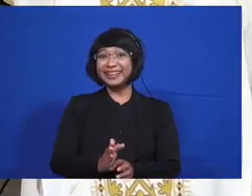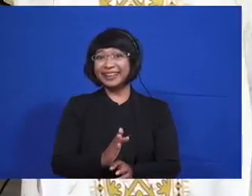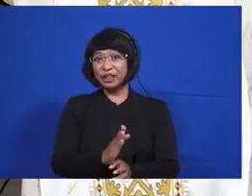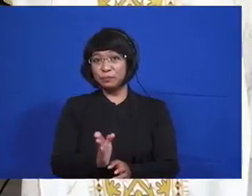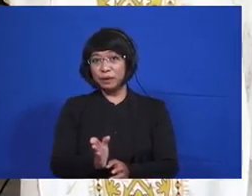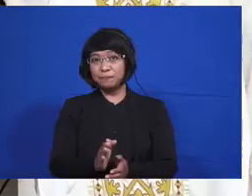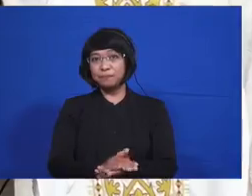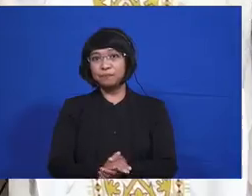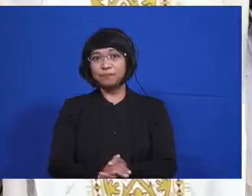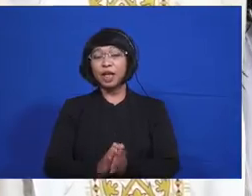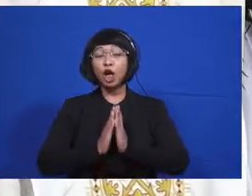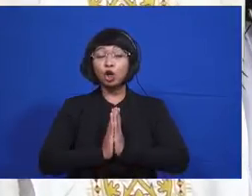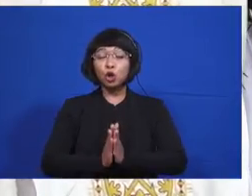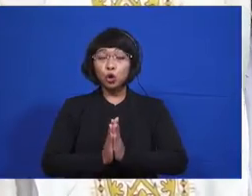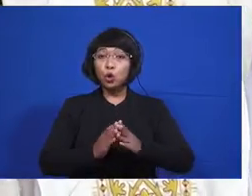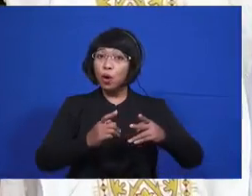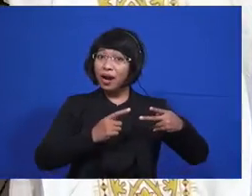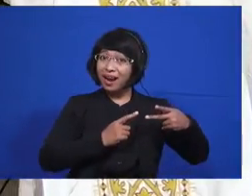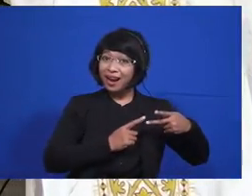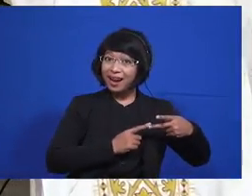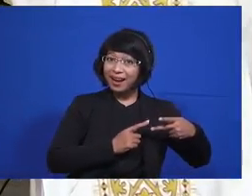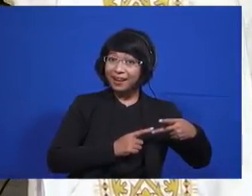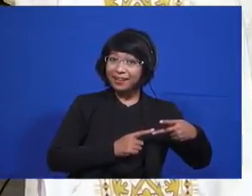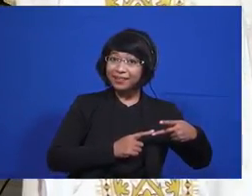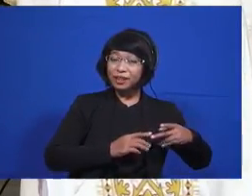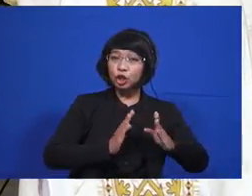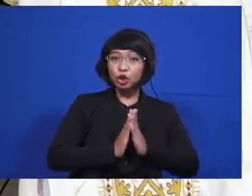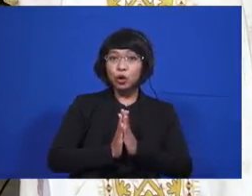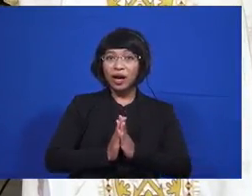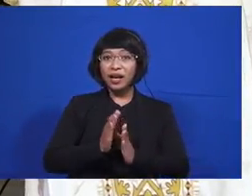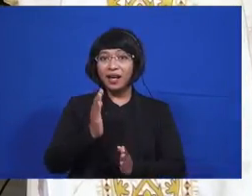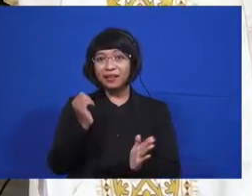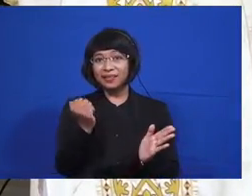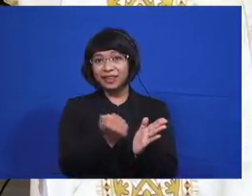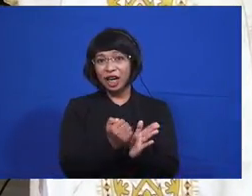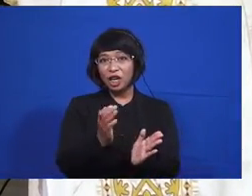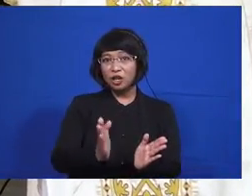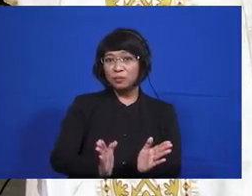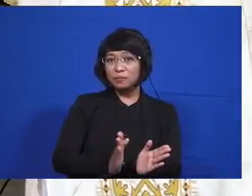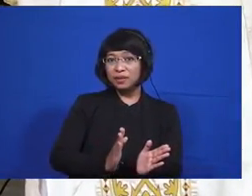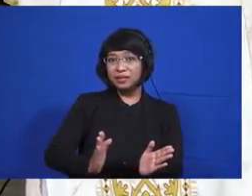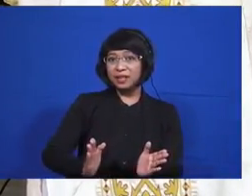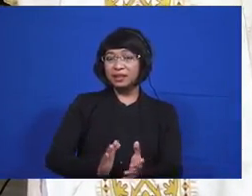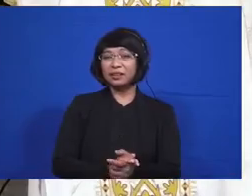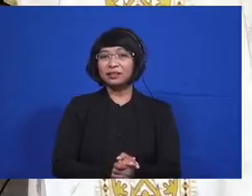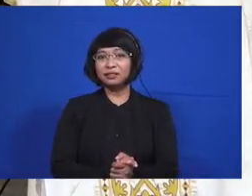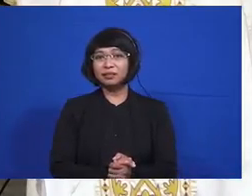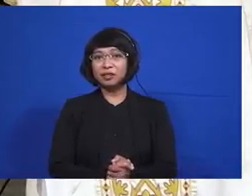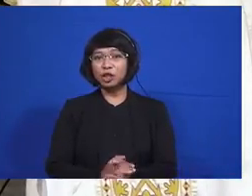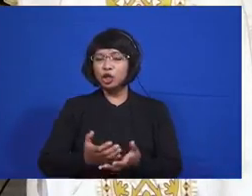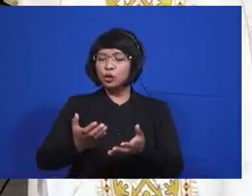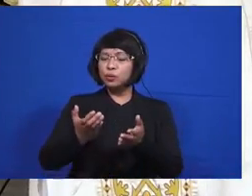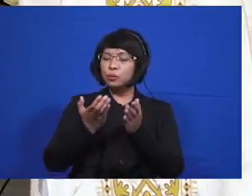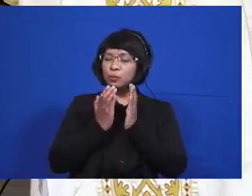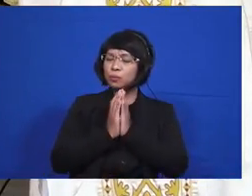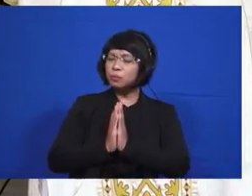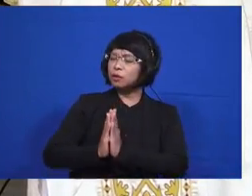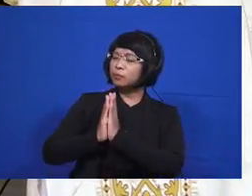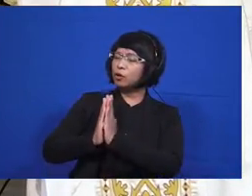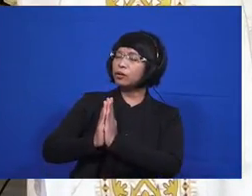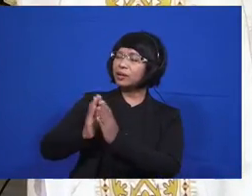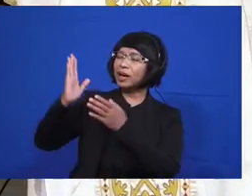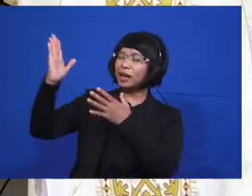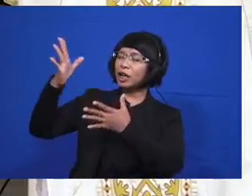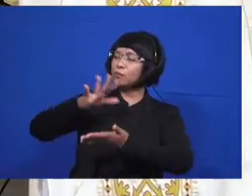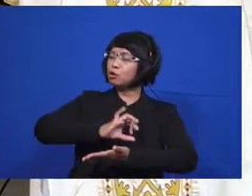Doa tabisan merupakan doa pentabisan yang memohon agar Tuhan Allah menguduskan dan